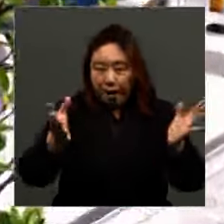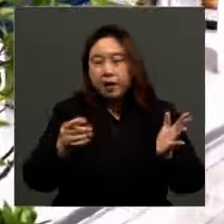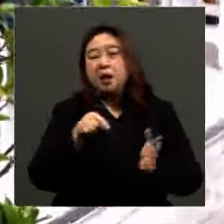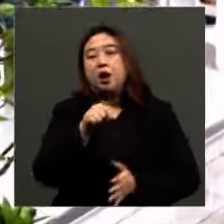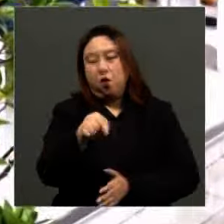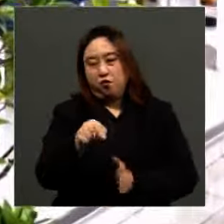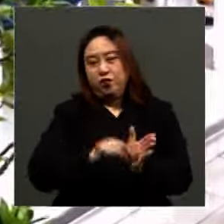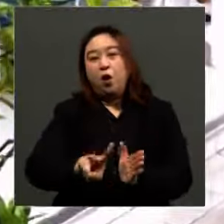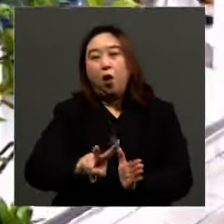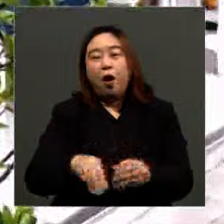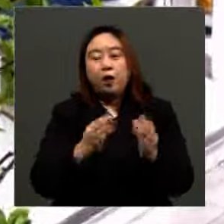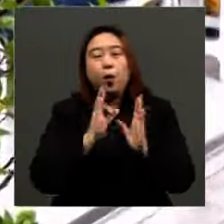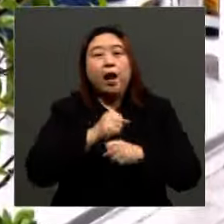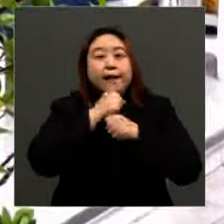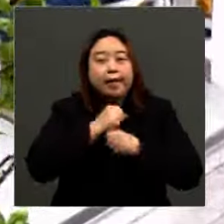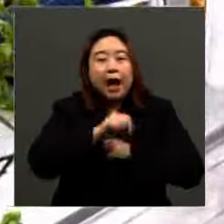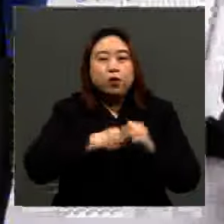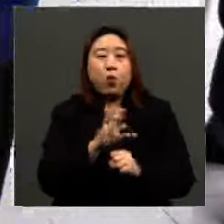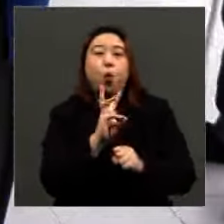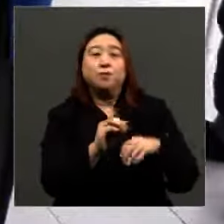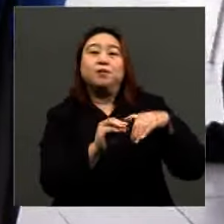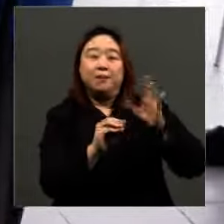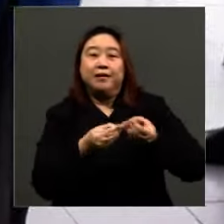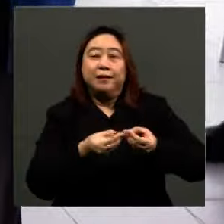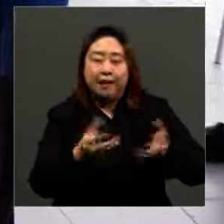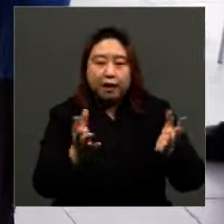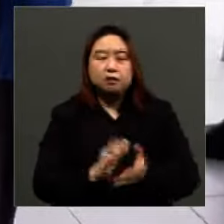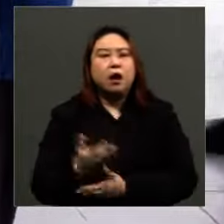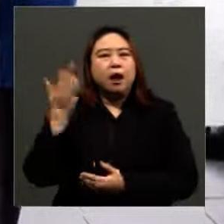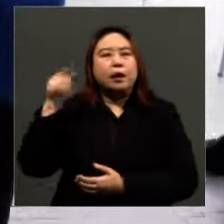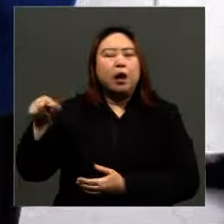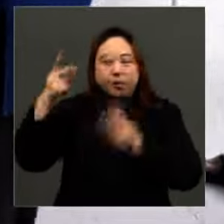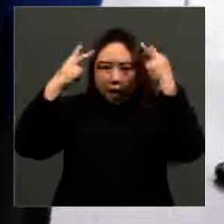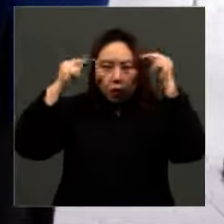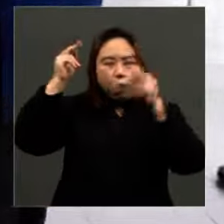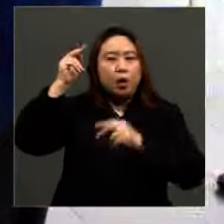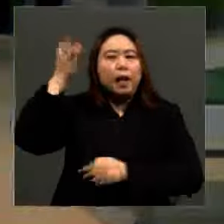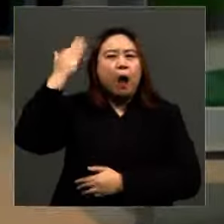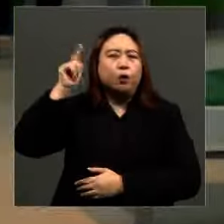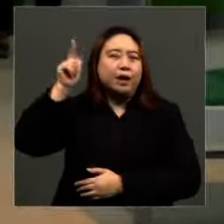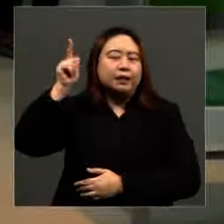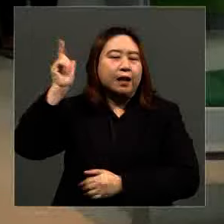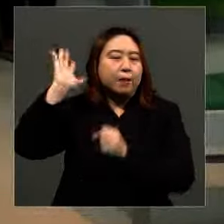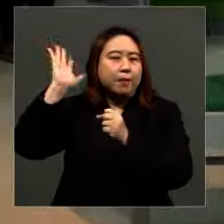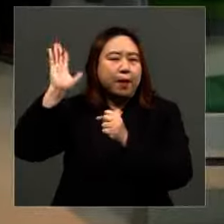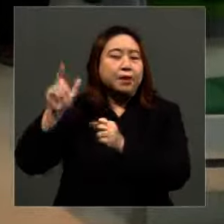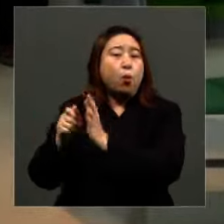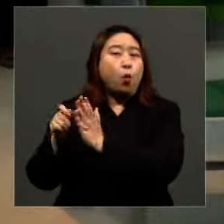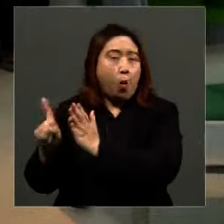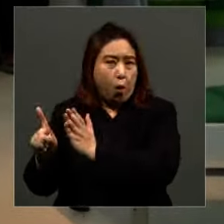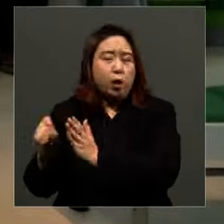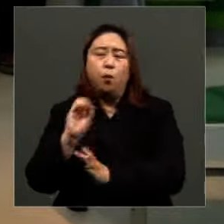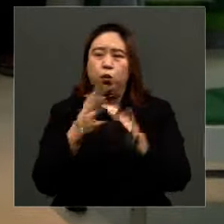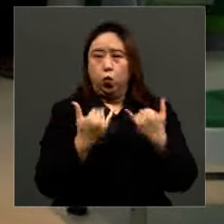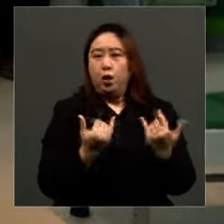ไปหลังจากที่นายทักษิณชินวัตรอดีตนายกรัฐมนตรีกล่าวปราศรัยที่จังหวัดอุดรธานีว่าขณะนี้อยู่ระหว่างการดำเนินการ